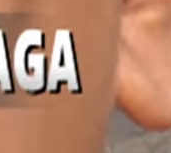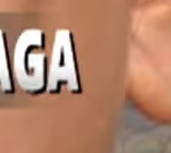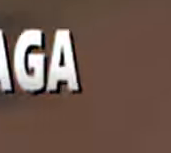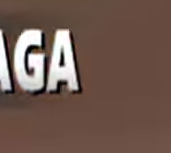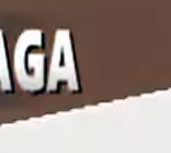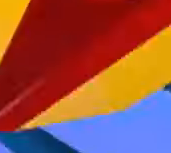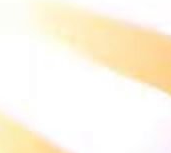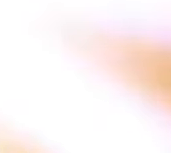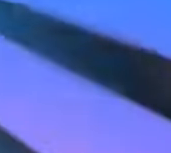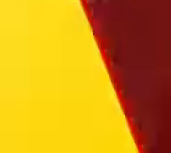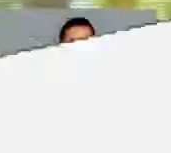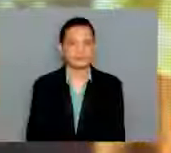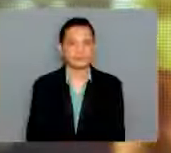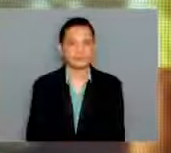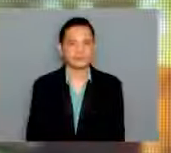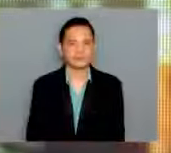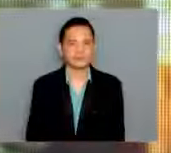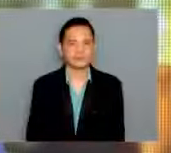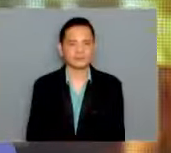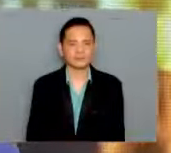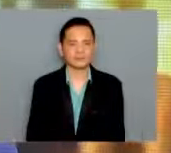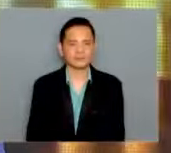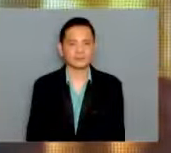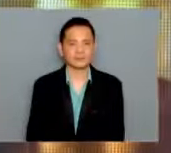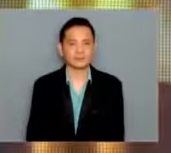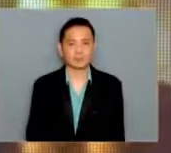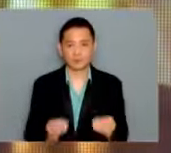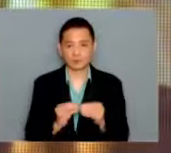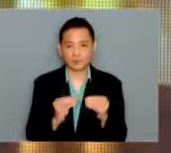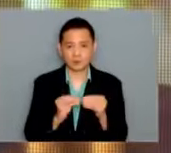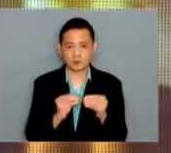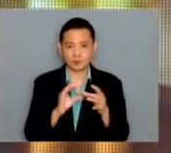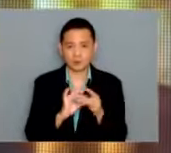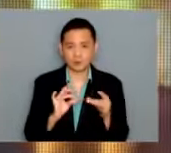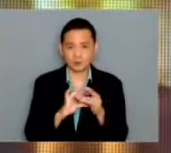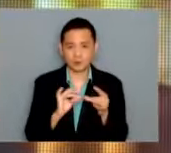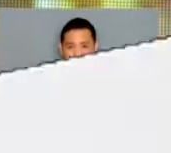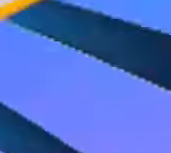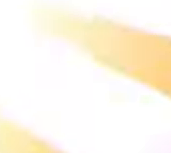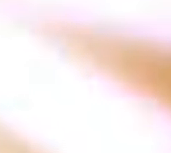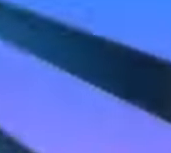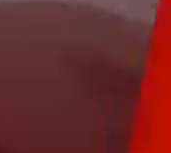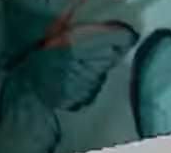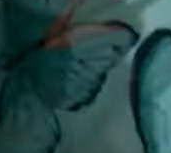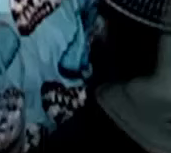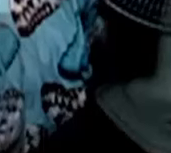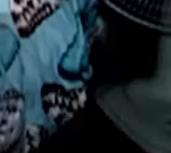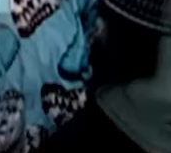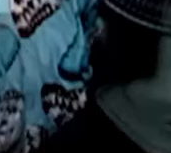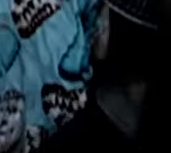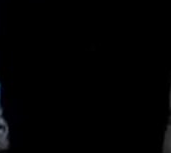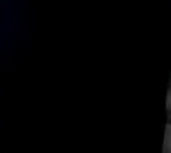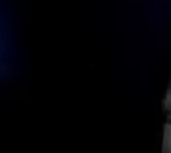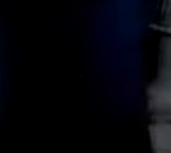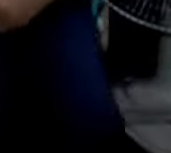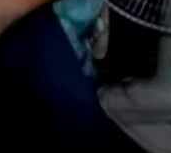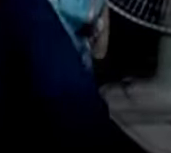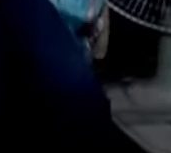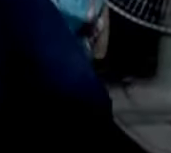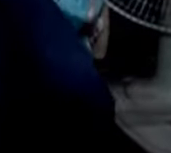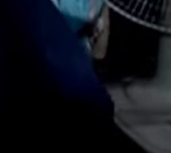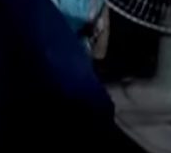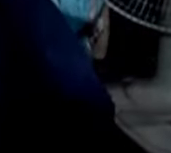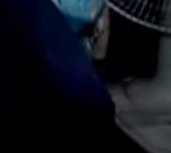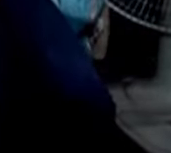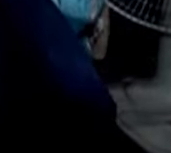payong kapatid. Yan, para naman sa mga madalas na mag-online lending app, alamin ang inyong karapatan lalo na kapag